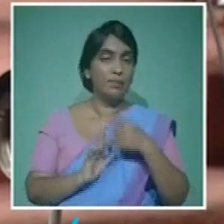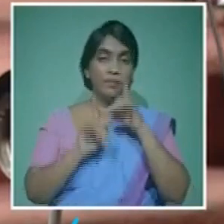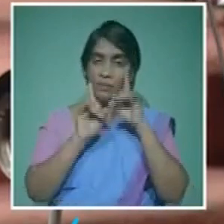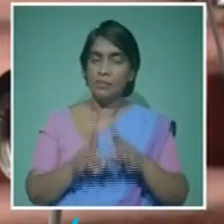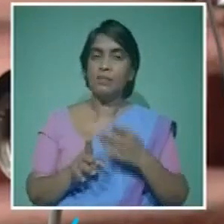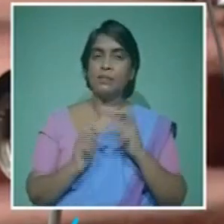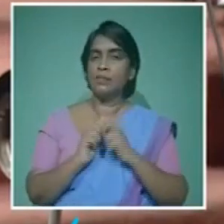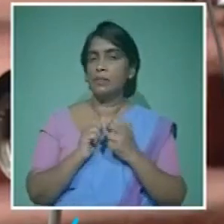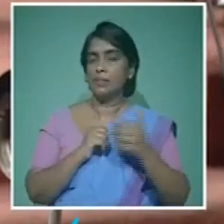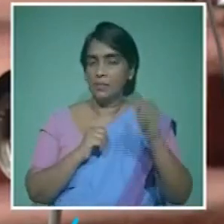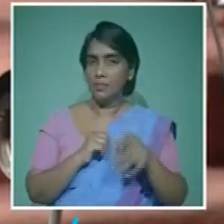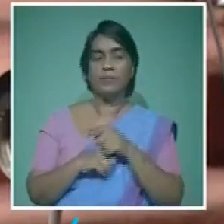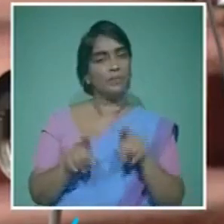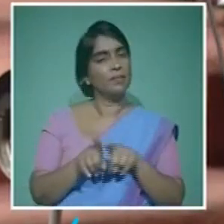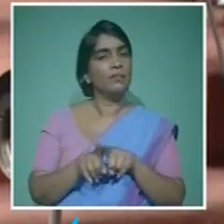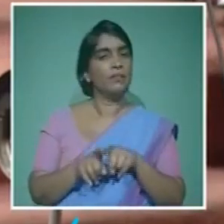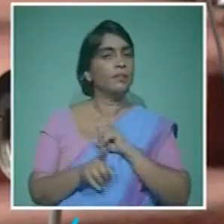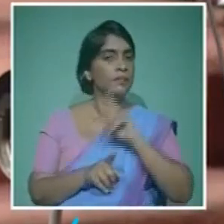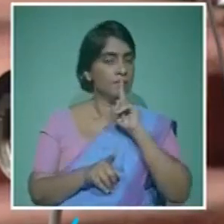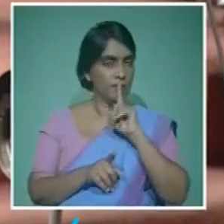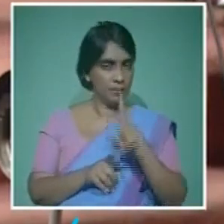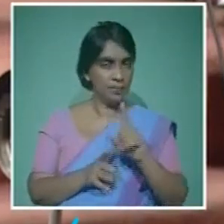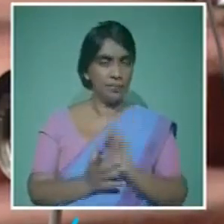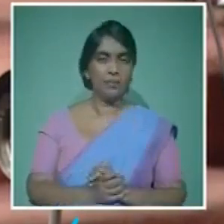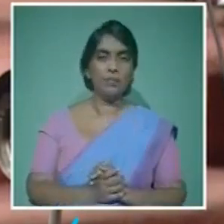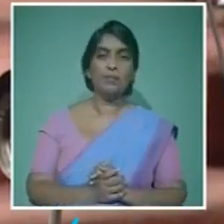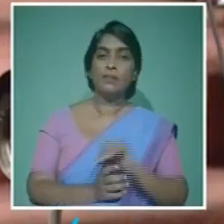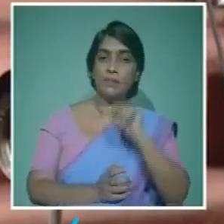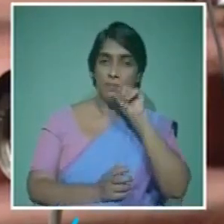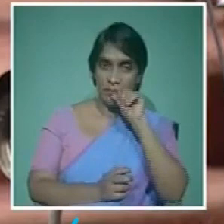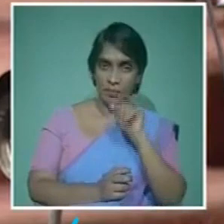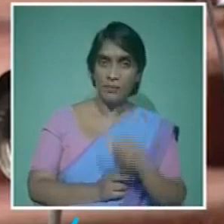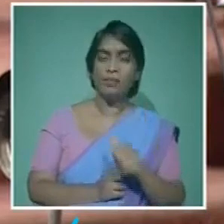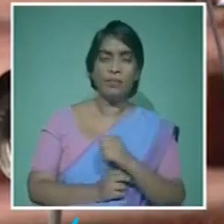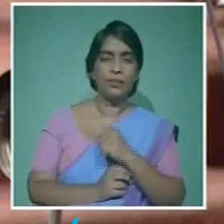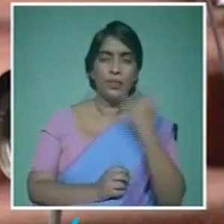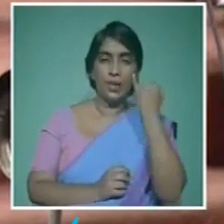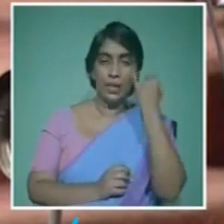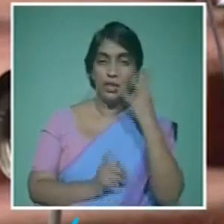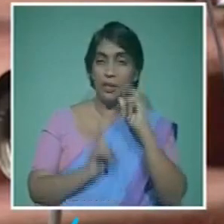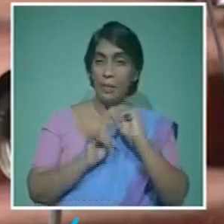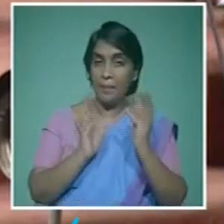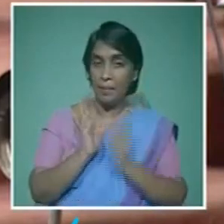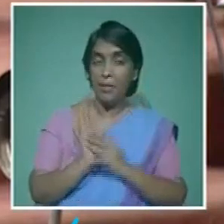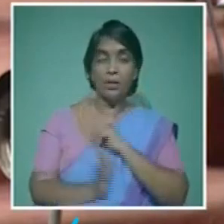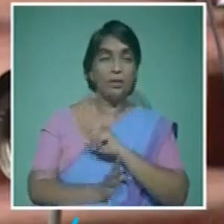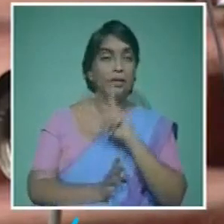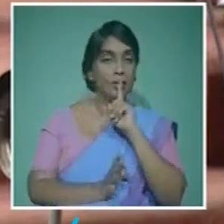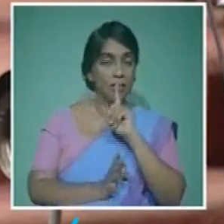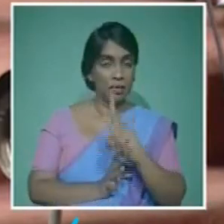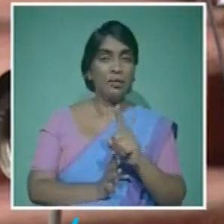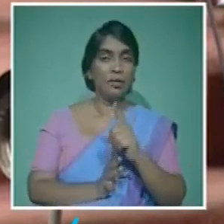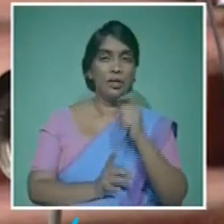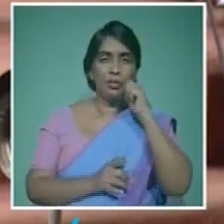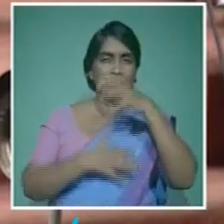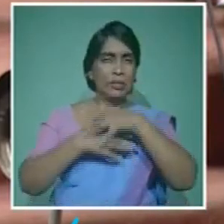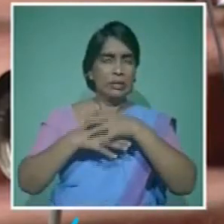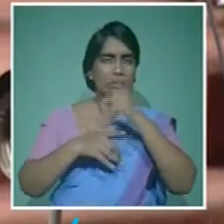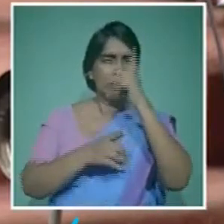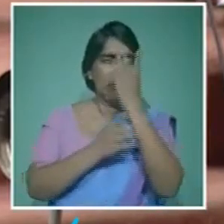போயிருக்கின்றது என்று கூறினார். நிச்சயமாக லீ குவான் யூ அவர்கள் சொன்ன விஷயம் இந்த இனப்பிரச்சனை சம்பந்தமாக அவர் கூறிய